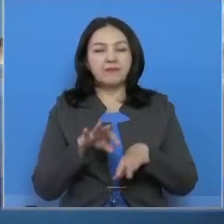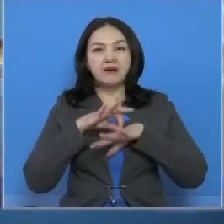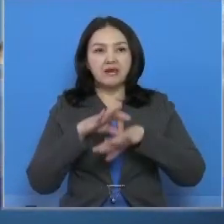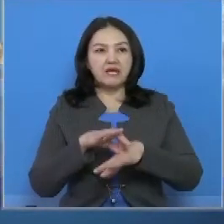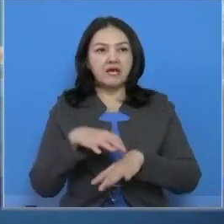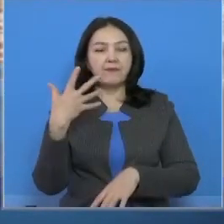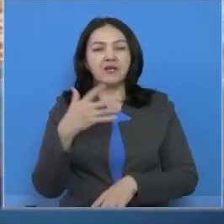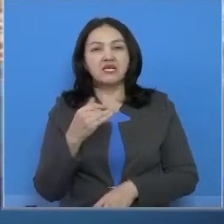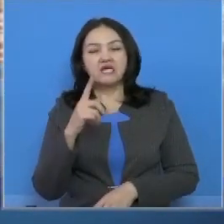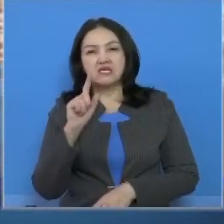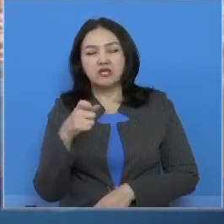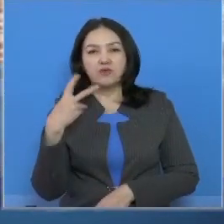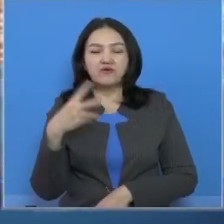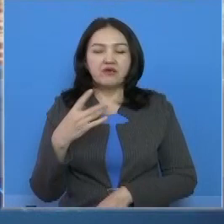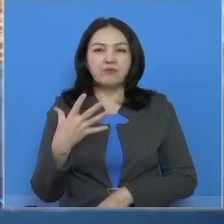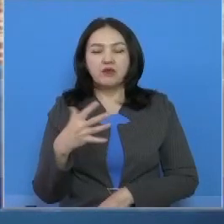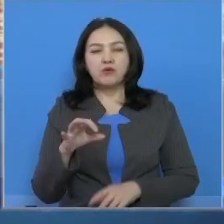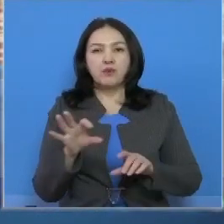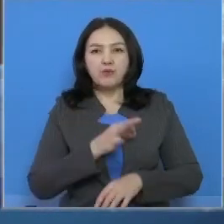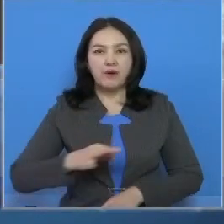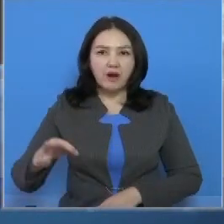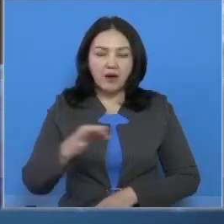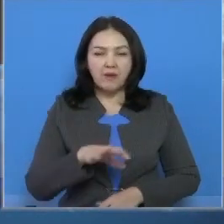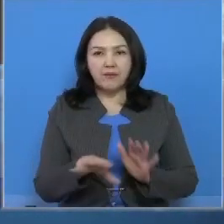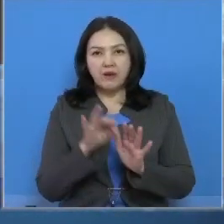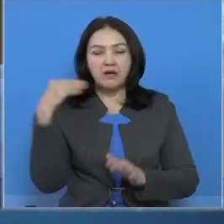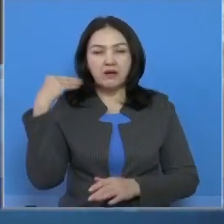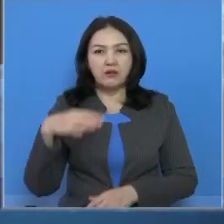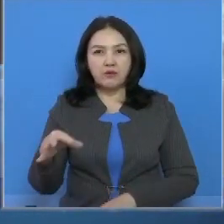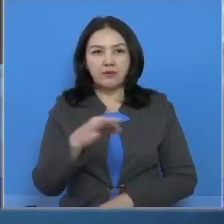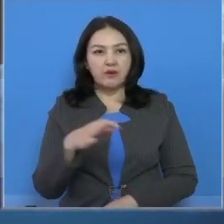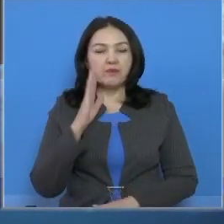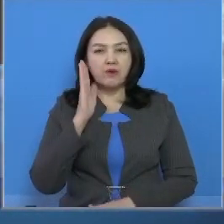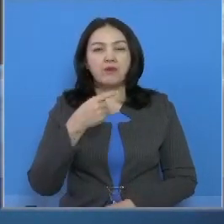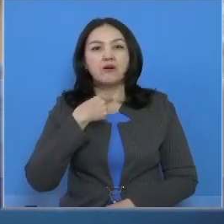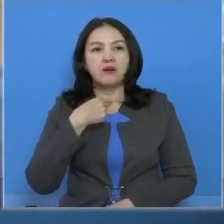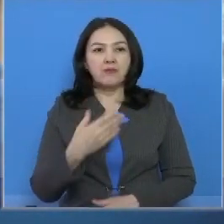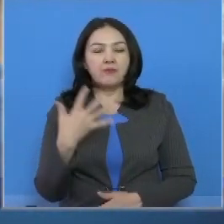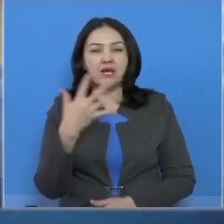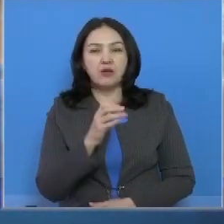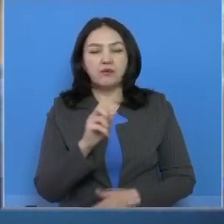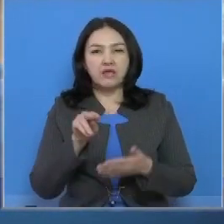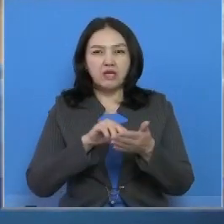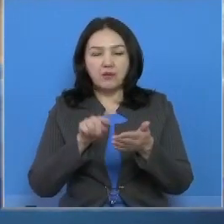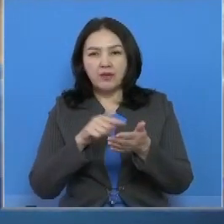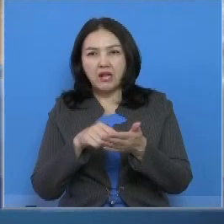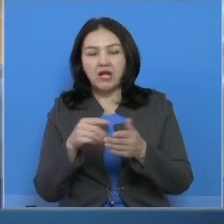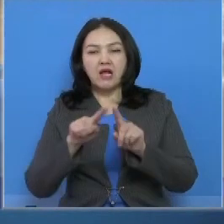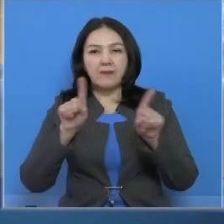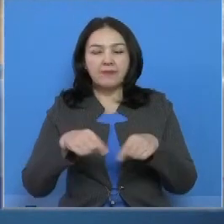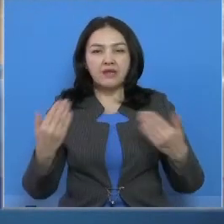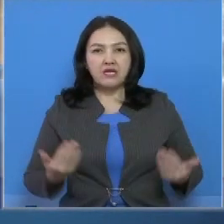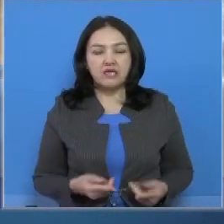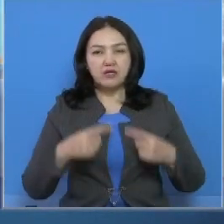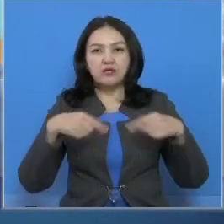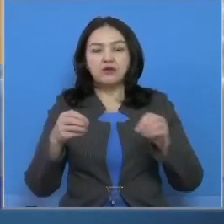проходит 525 участках области Избирателей Актюбинской области Будут голосовать по пяти бюллетеням также как и